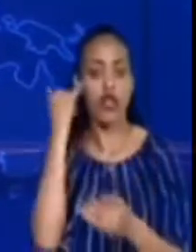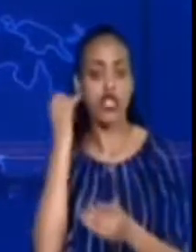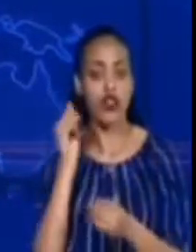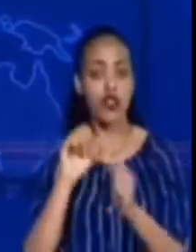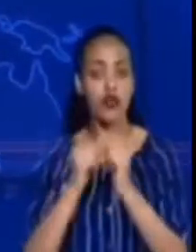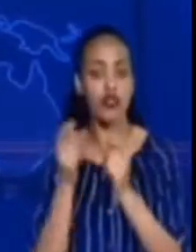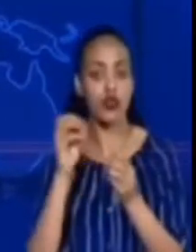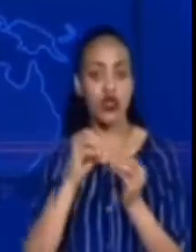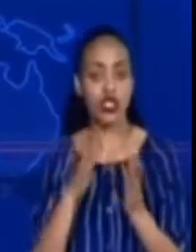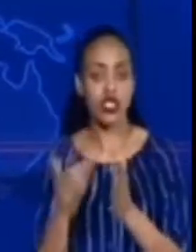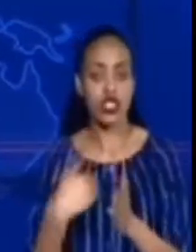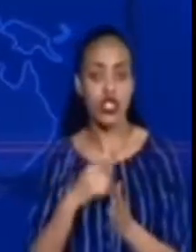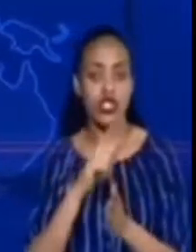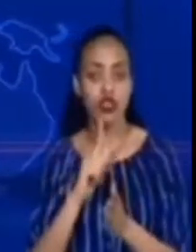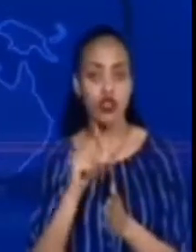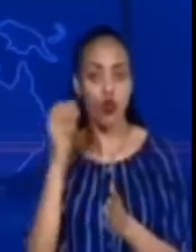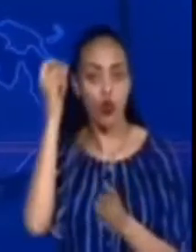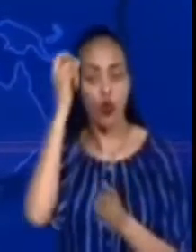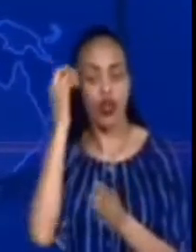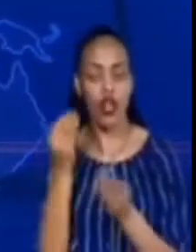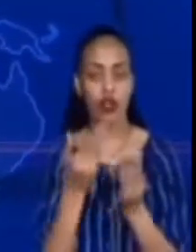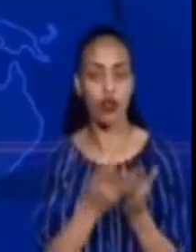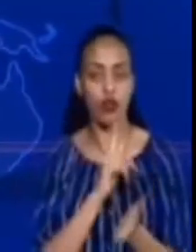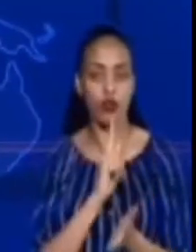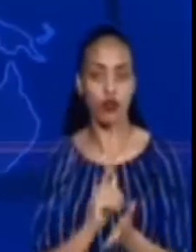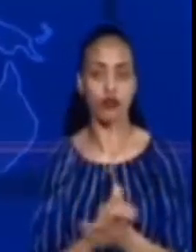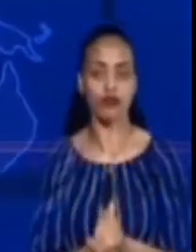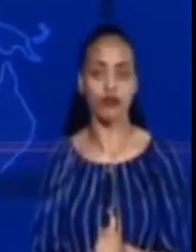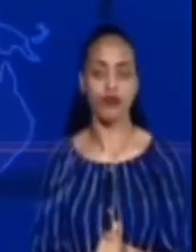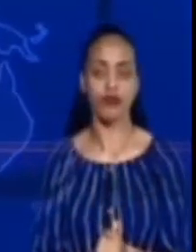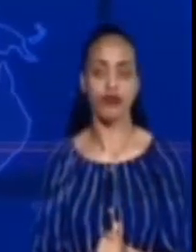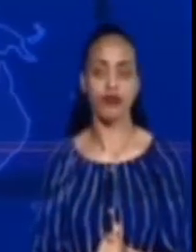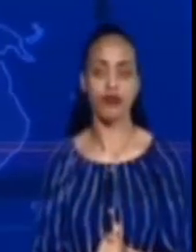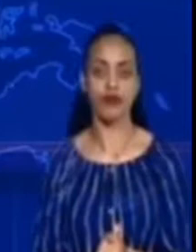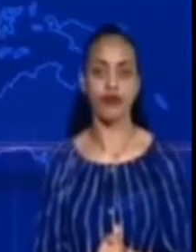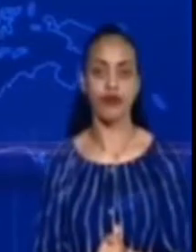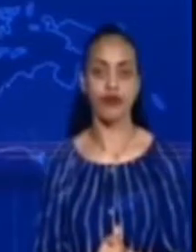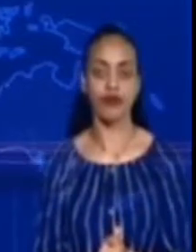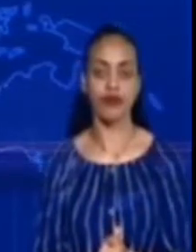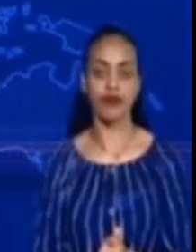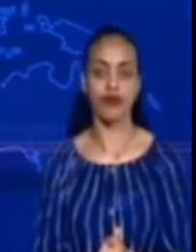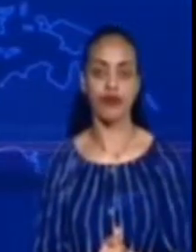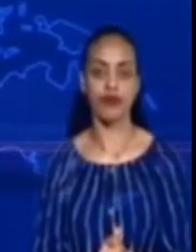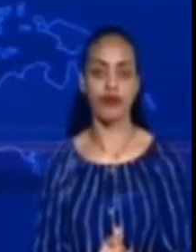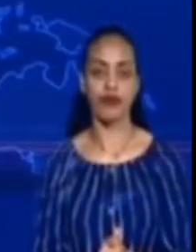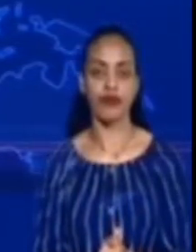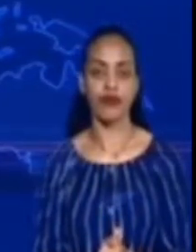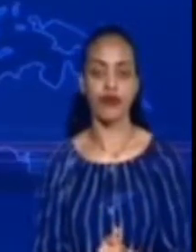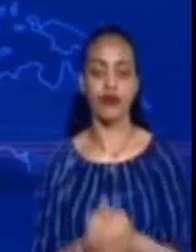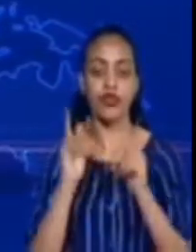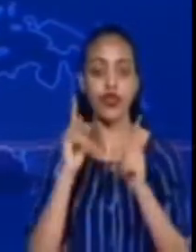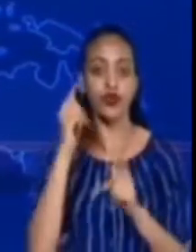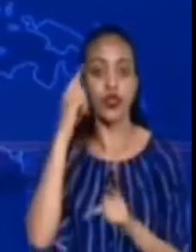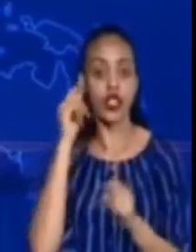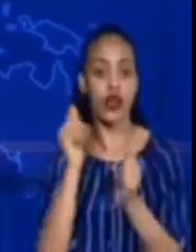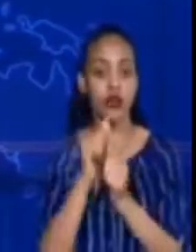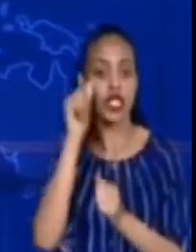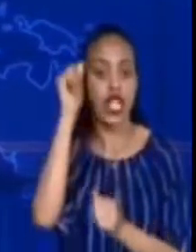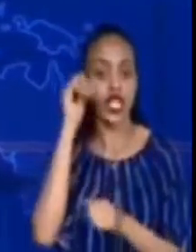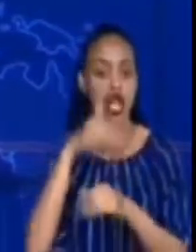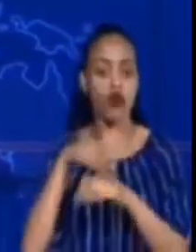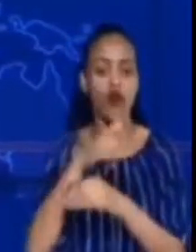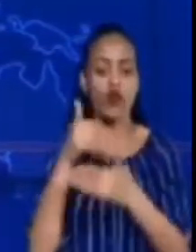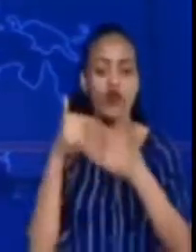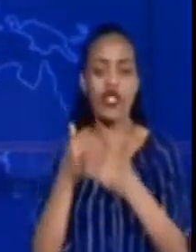ይተርባል ያፌዛል ይለክፋል አለካከፉ ራሱ ሴትን ሲለክፍ ሄዶ ሲለክፋት አንዷን ሴት ራሱ